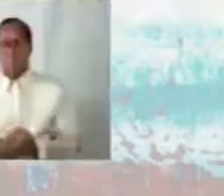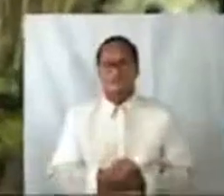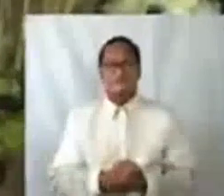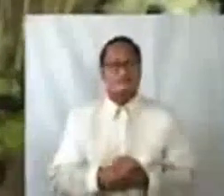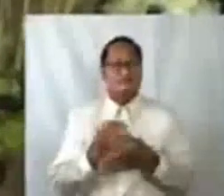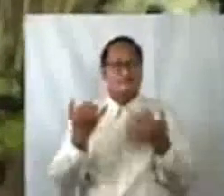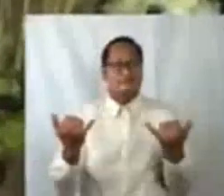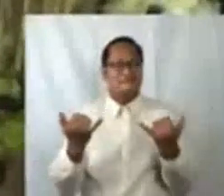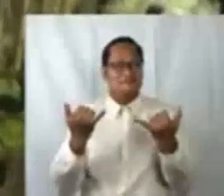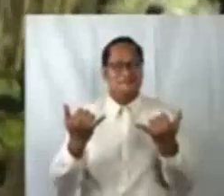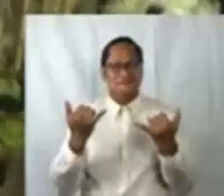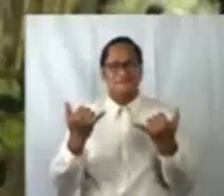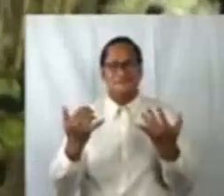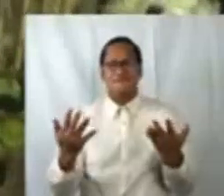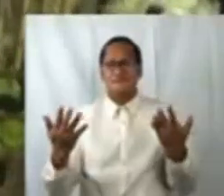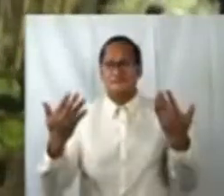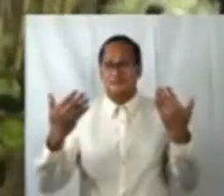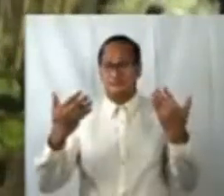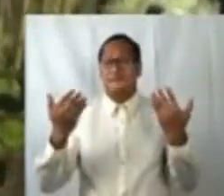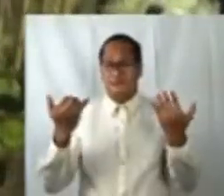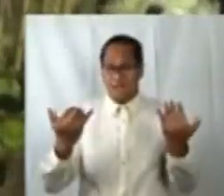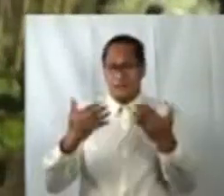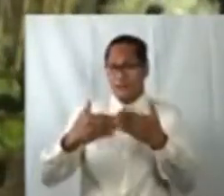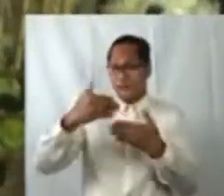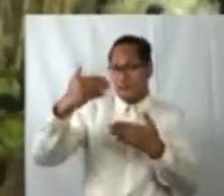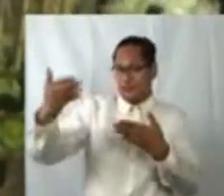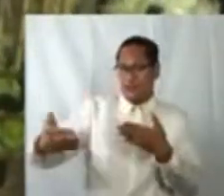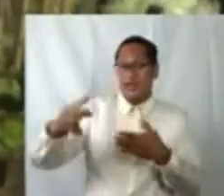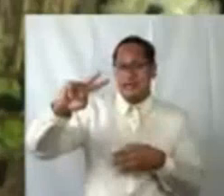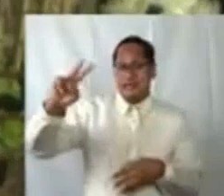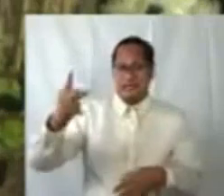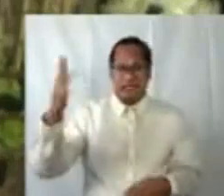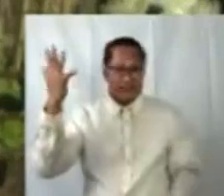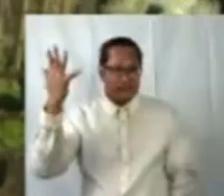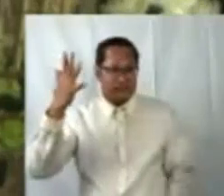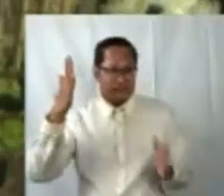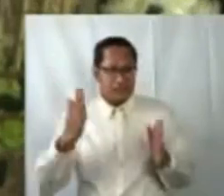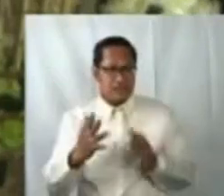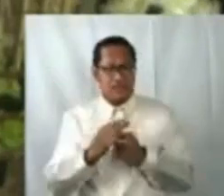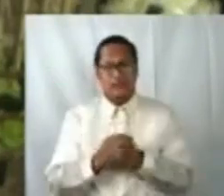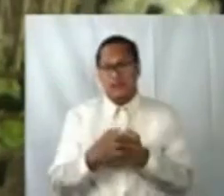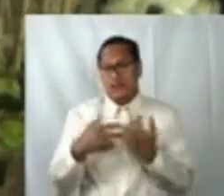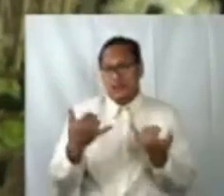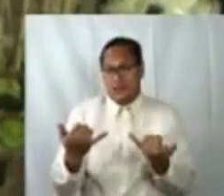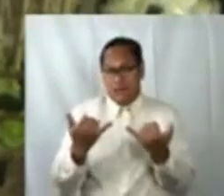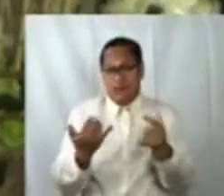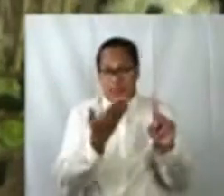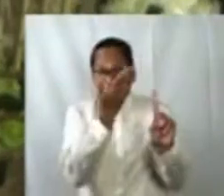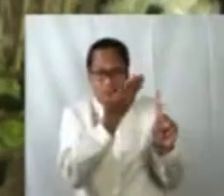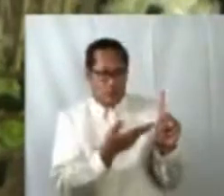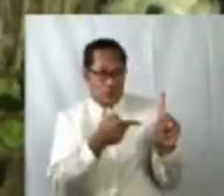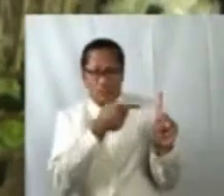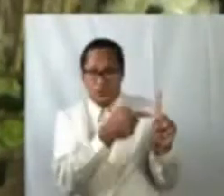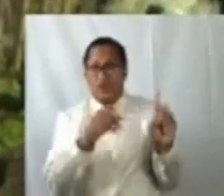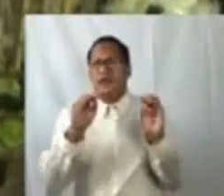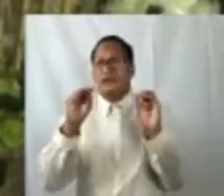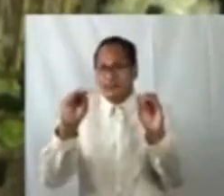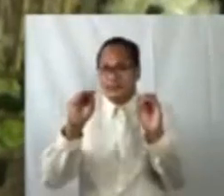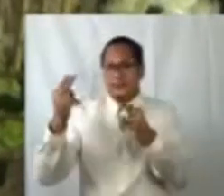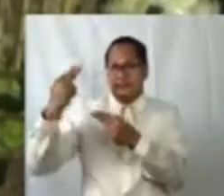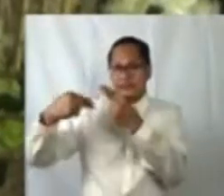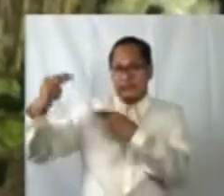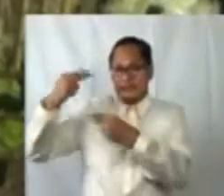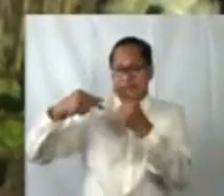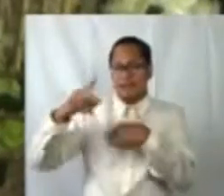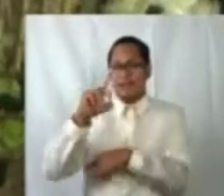Ngayon naman po ay dumako na tayo sa ating ikalawang speaker. Sa kasalukuyan, siya ay nagtuturo ng